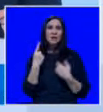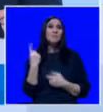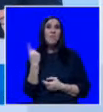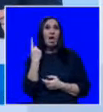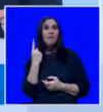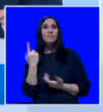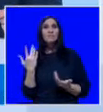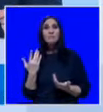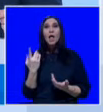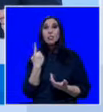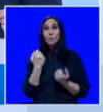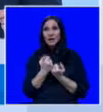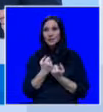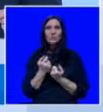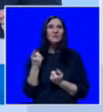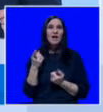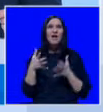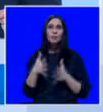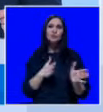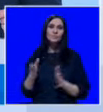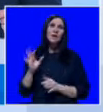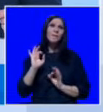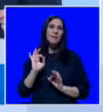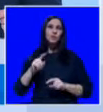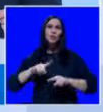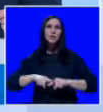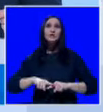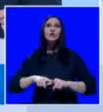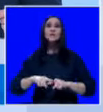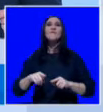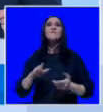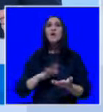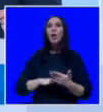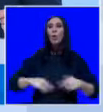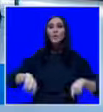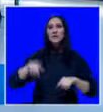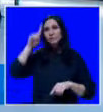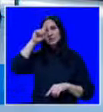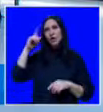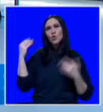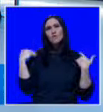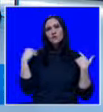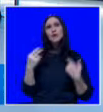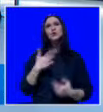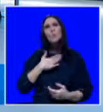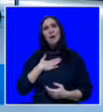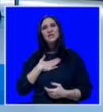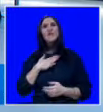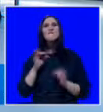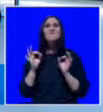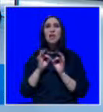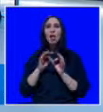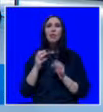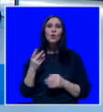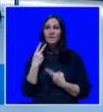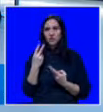Например, юридическия факултет на Софийския университет, забелязваме стопанския, филологиите, забелязваме наистина добри